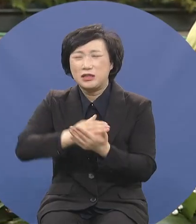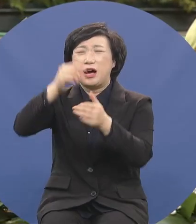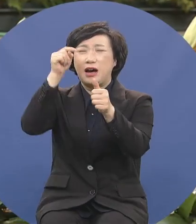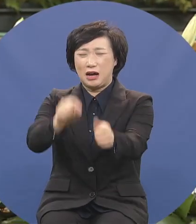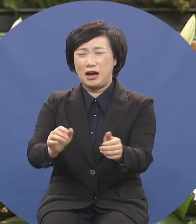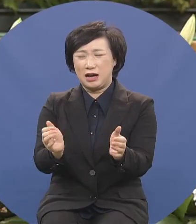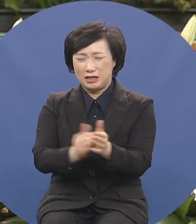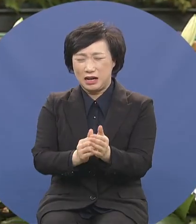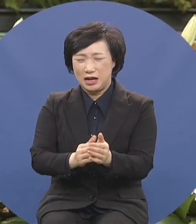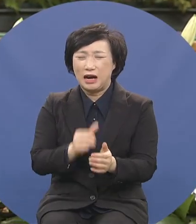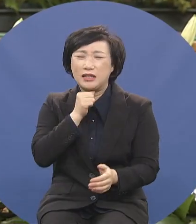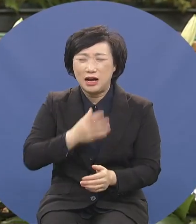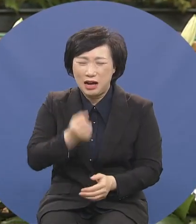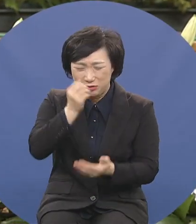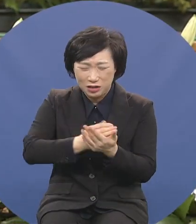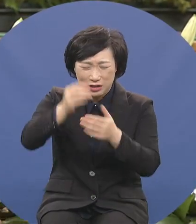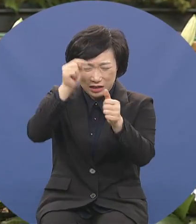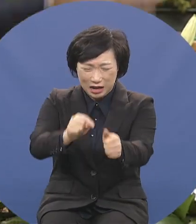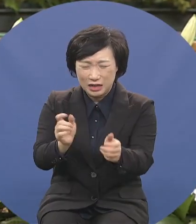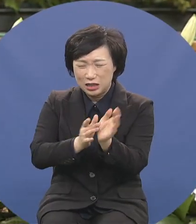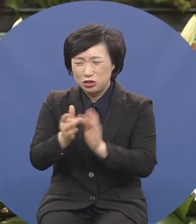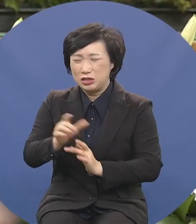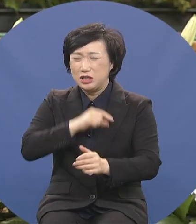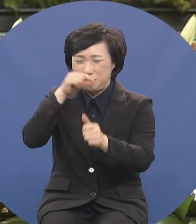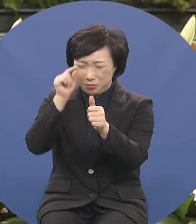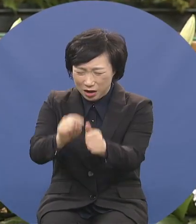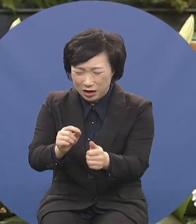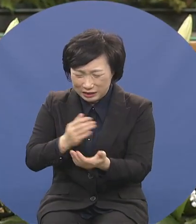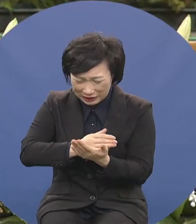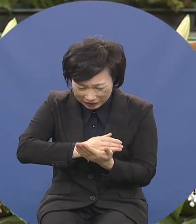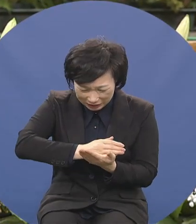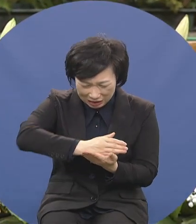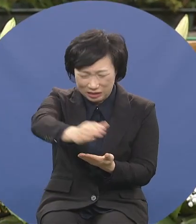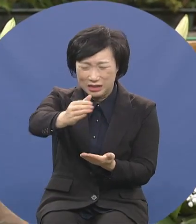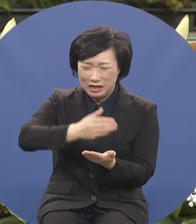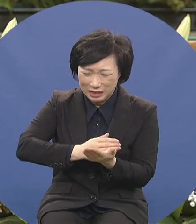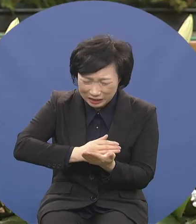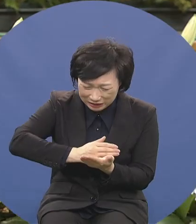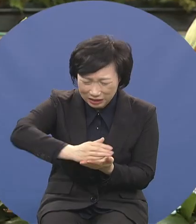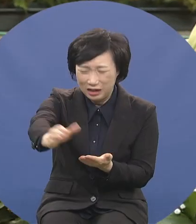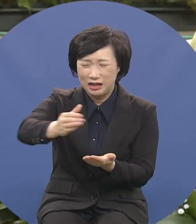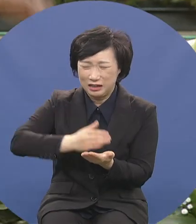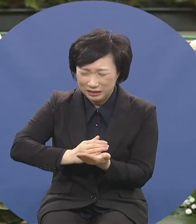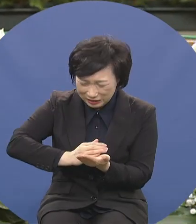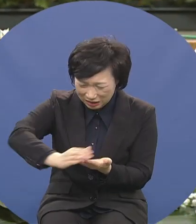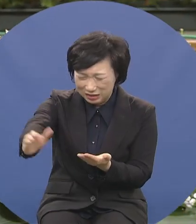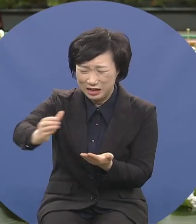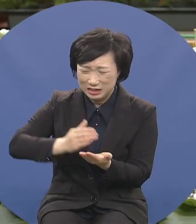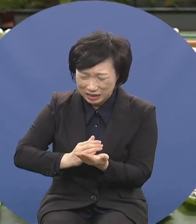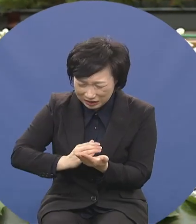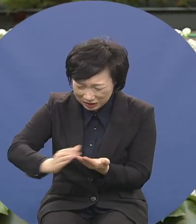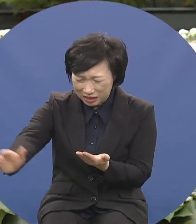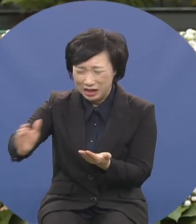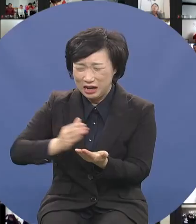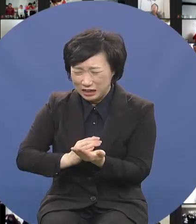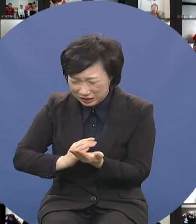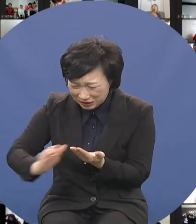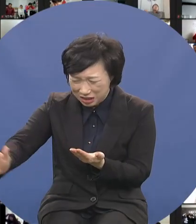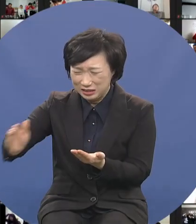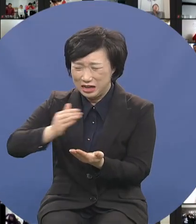다 가지고 떠나가. 예수의 명하노니 떠나가라. 떠나가라. 떠나가라.